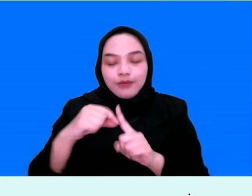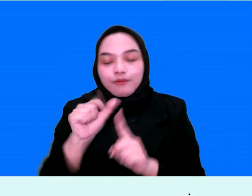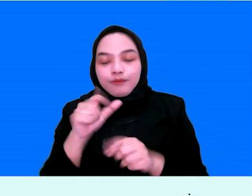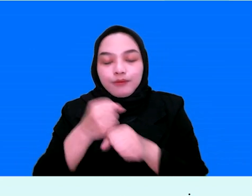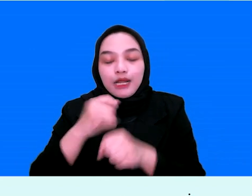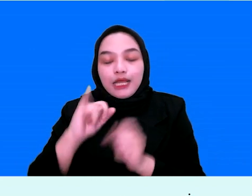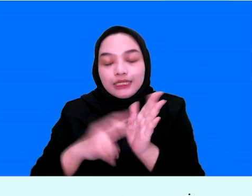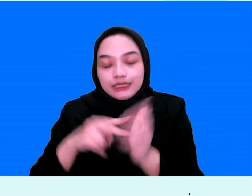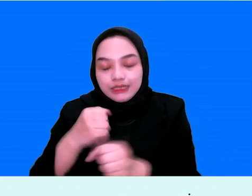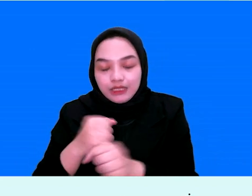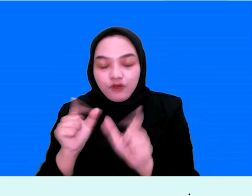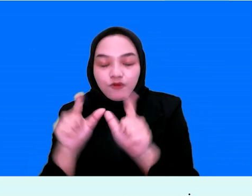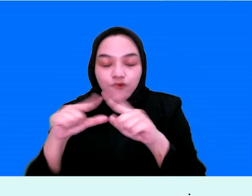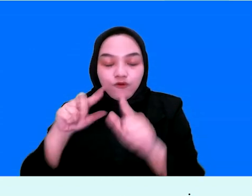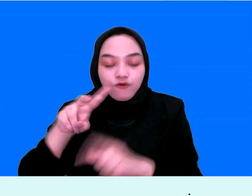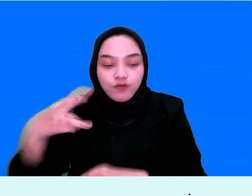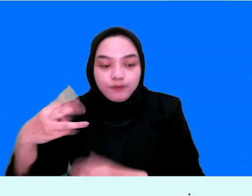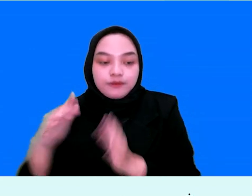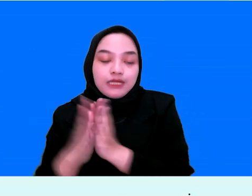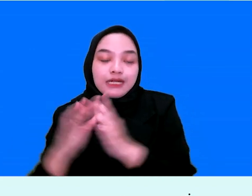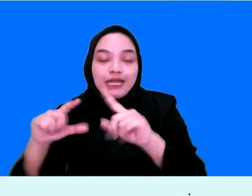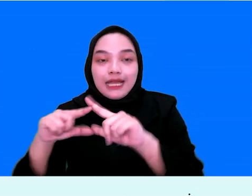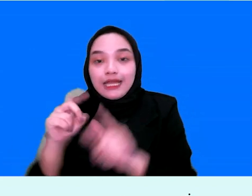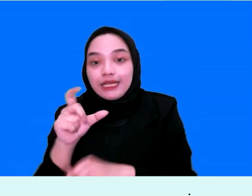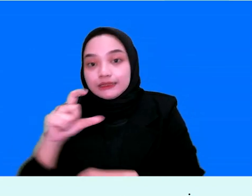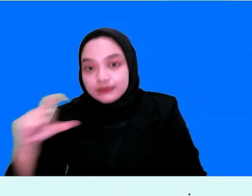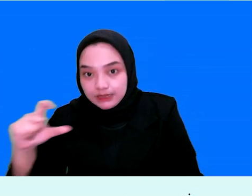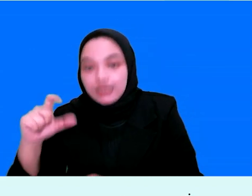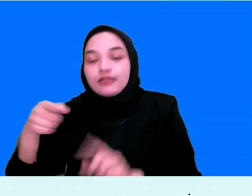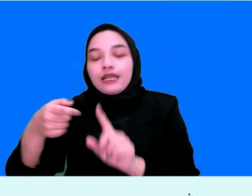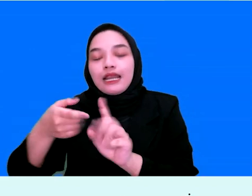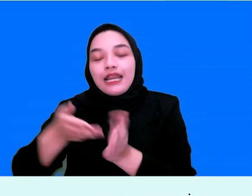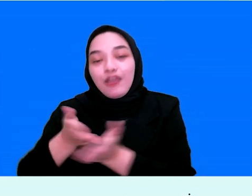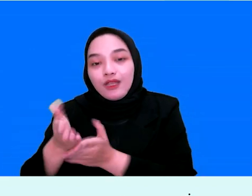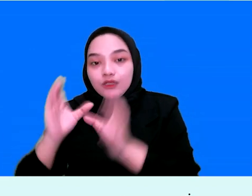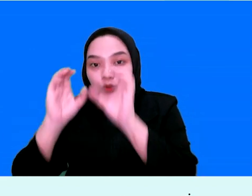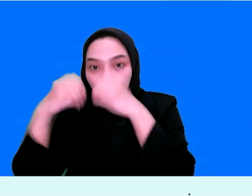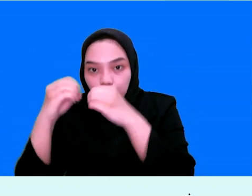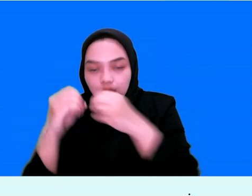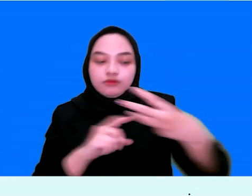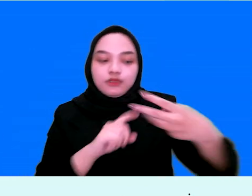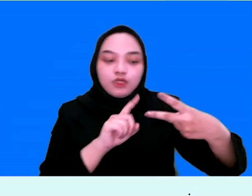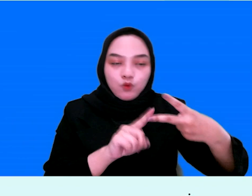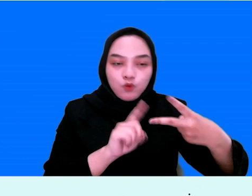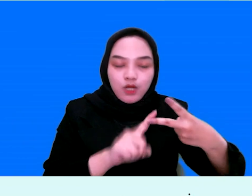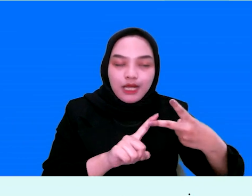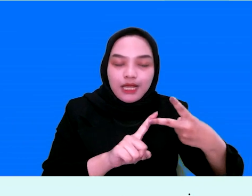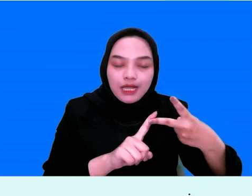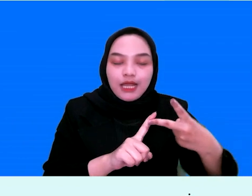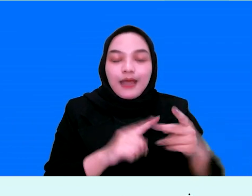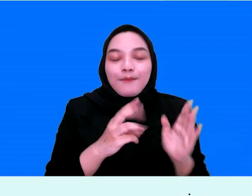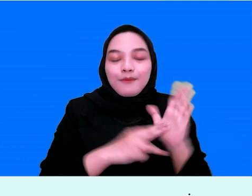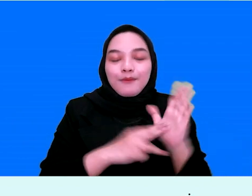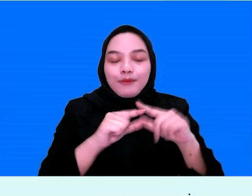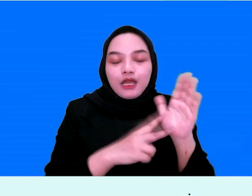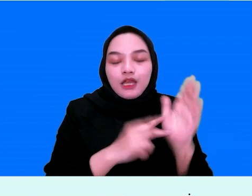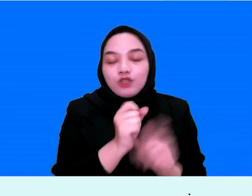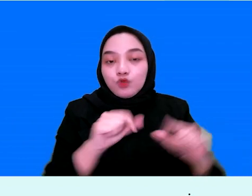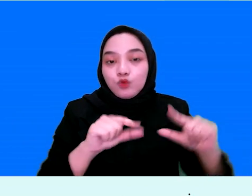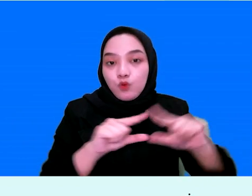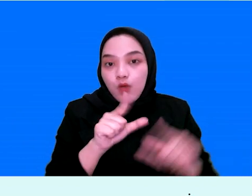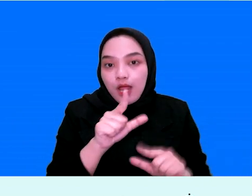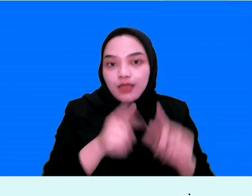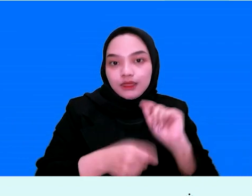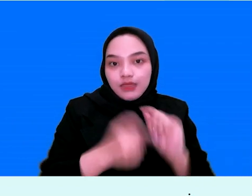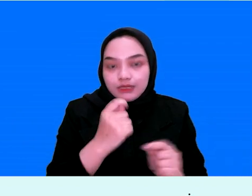dan ARC Toolkit di Google Chrome. Dan yang kedua itu kita juga melakukan manual testing dengan cara menavigasi website